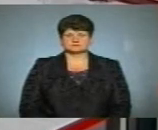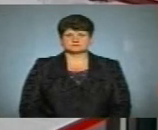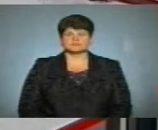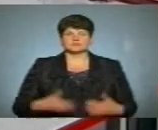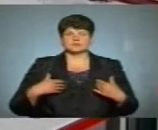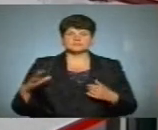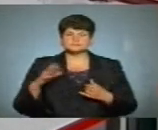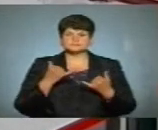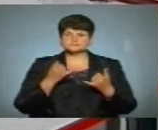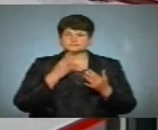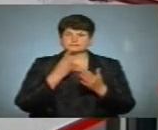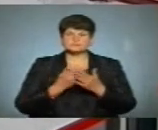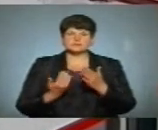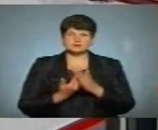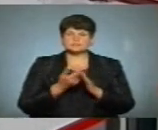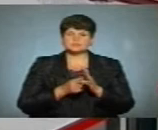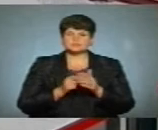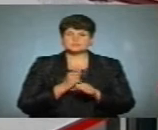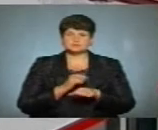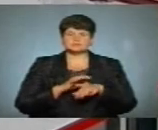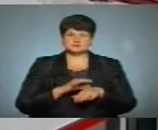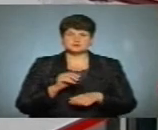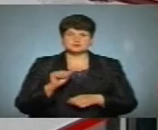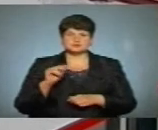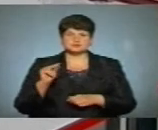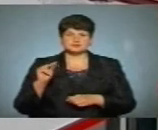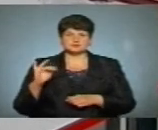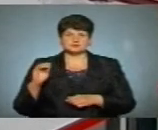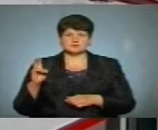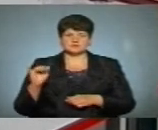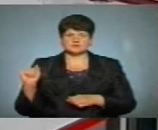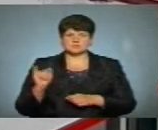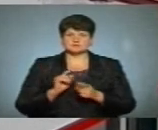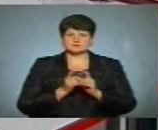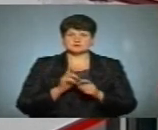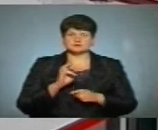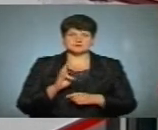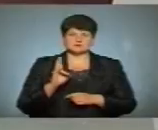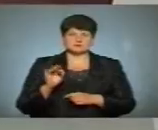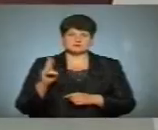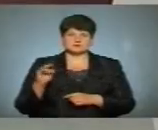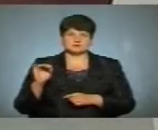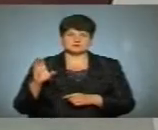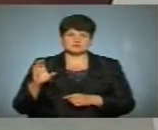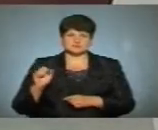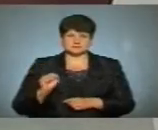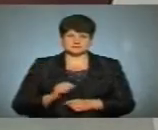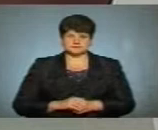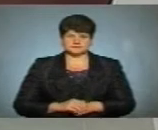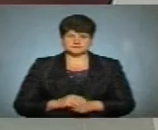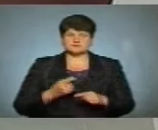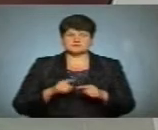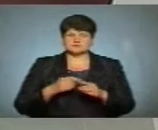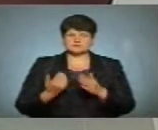Вітаю всіх, хто зараз з нами. Ви дивитесь новини. У студії працюють ведуча Анастасія Чечко і сурдоперекладач Надія Котовська. Потім у